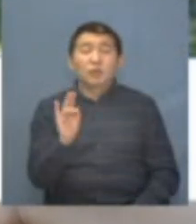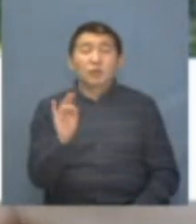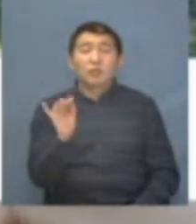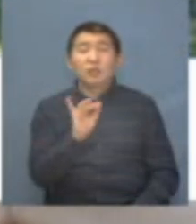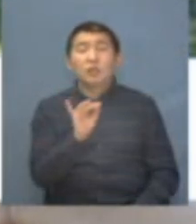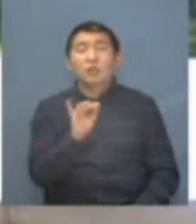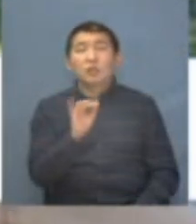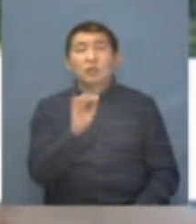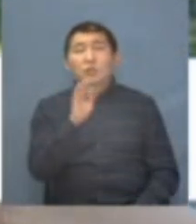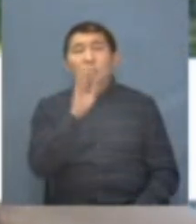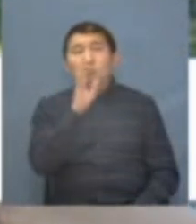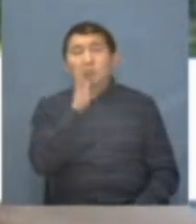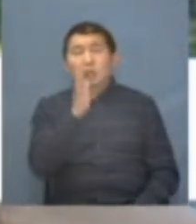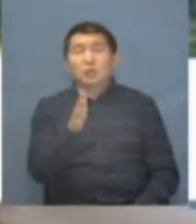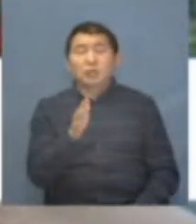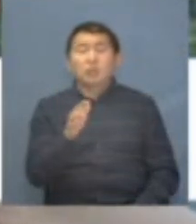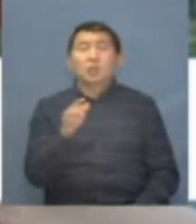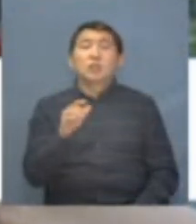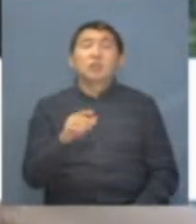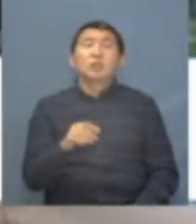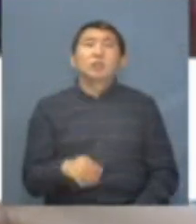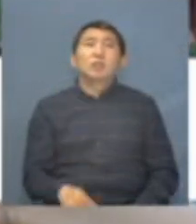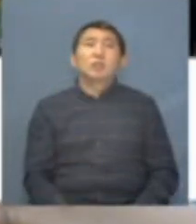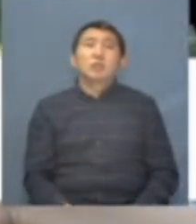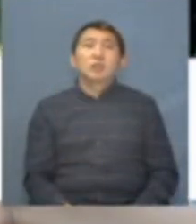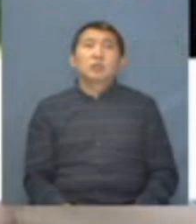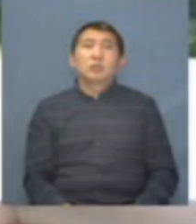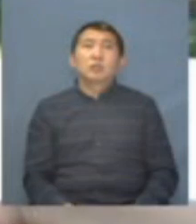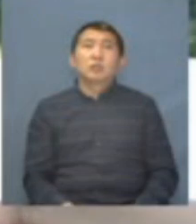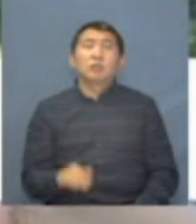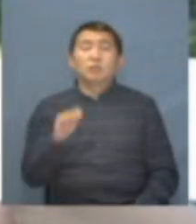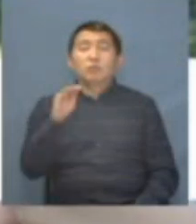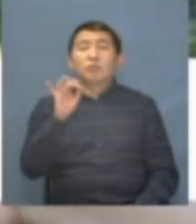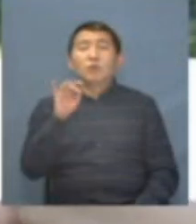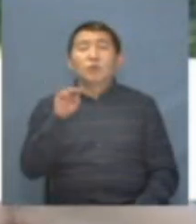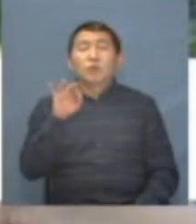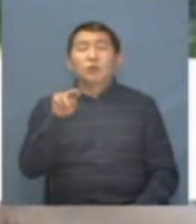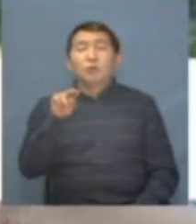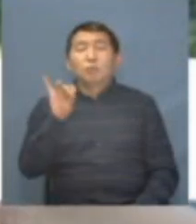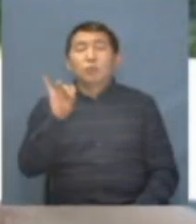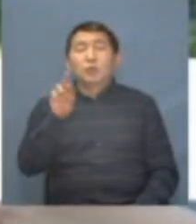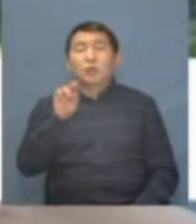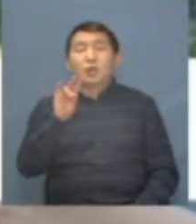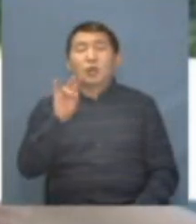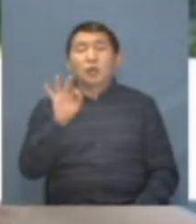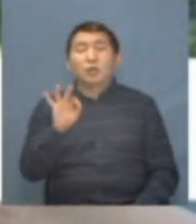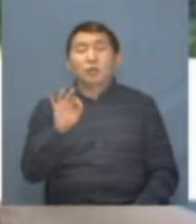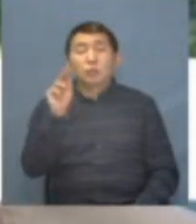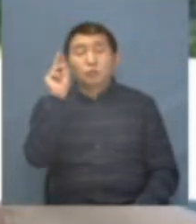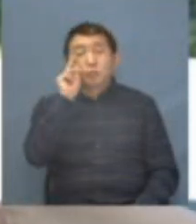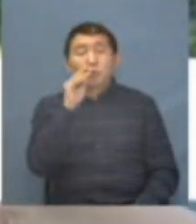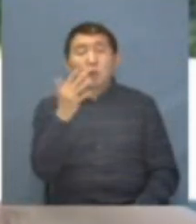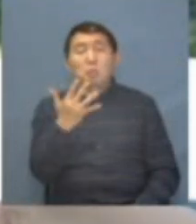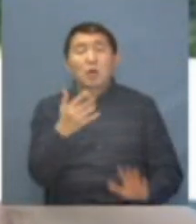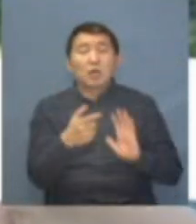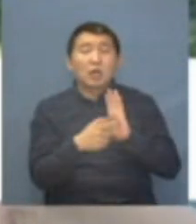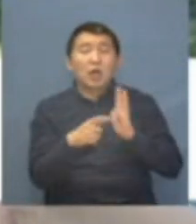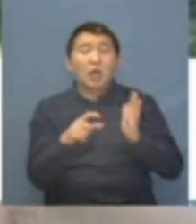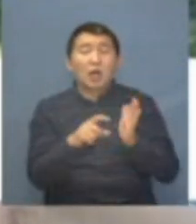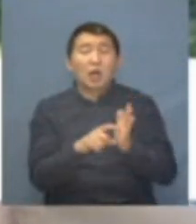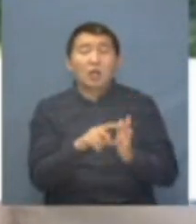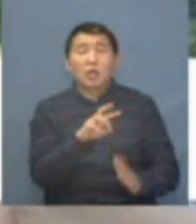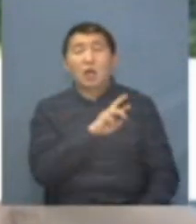с города Алтай, ну, Зыряновск. Я учусь в 5 классе, и я